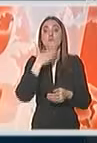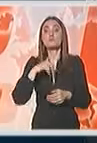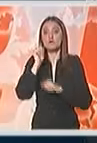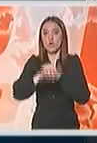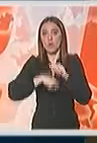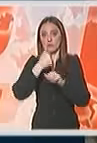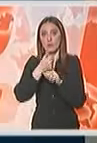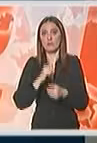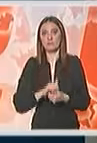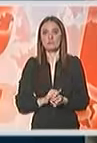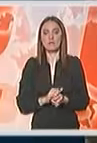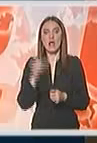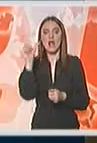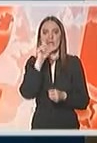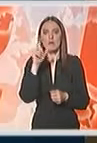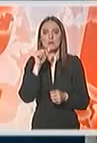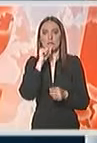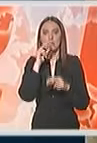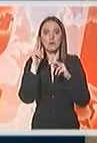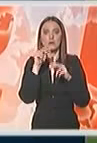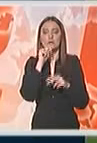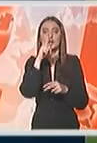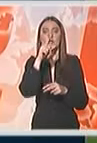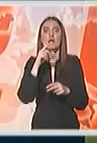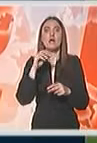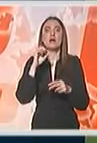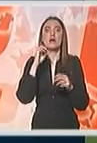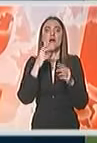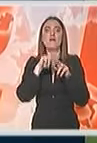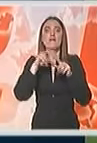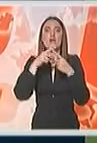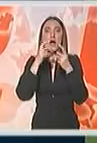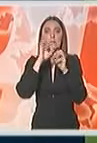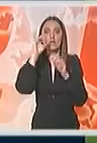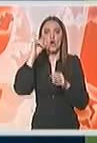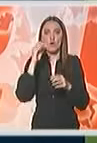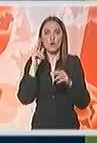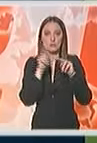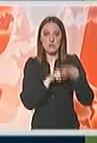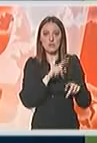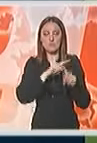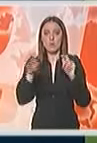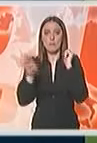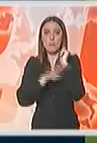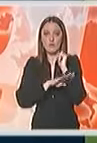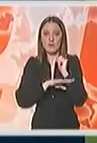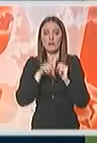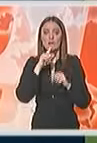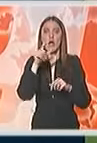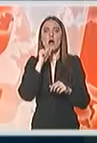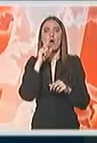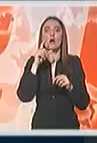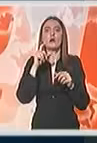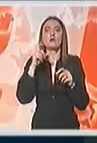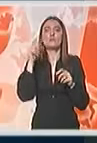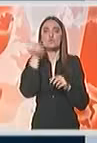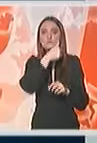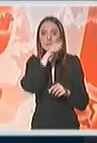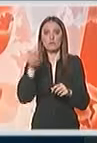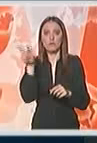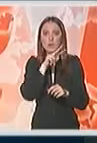sezona. Liverpool je oslabljen za Alberta Aquilanija, Fabio Aureli i Martina Škrtela zbog povreda, dok su Insua i Babel